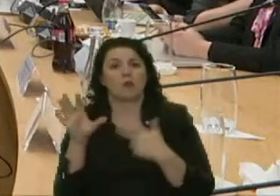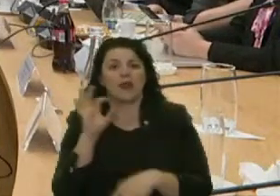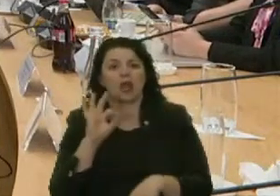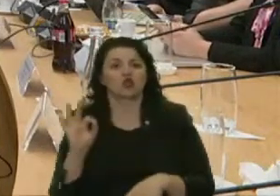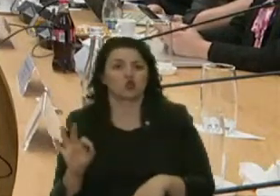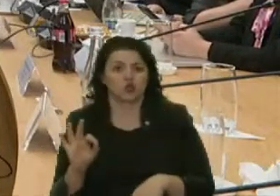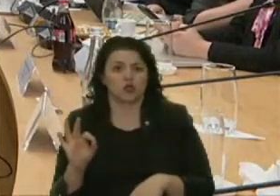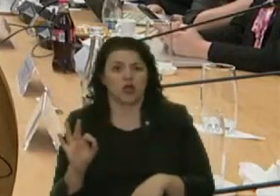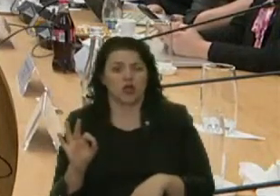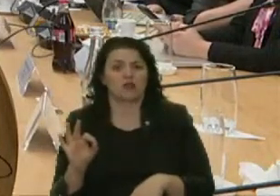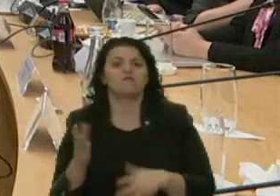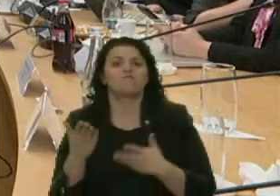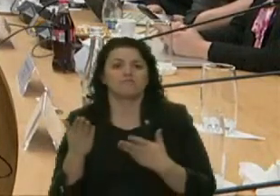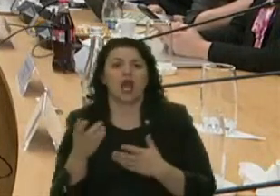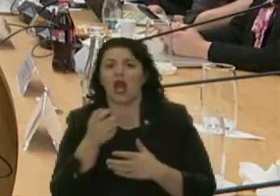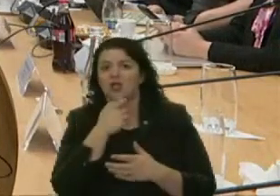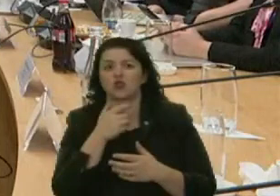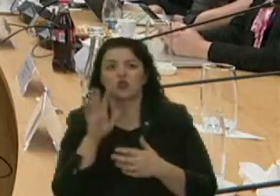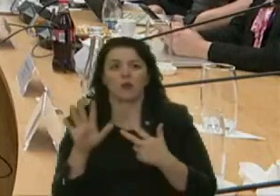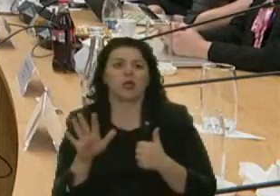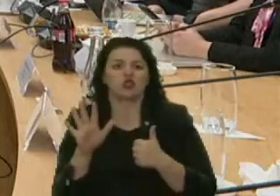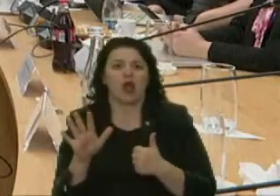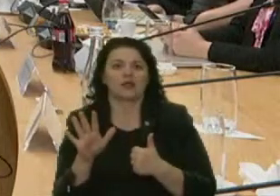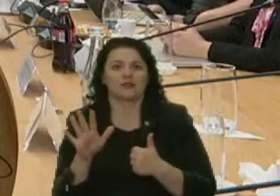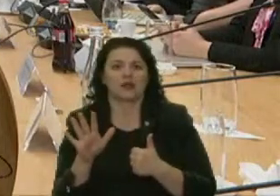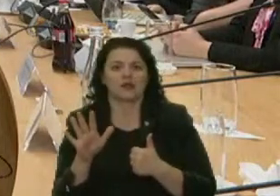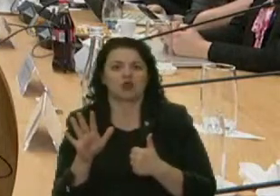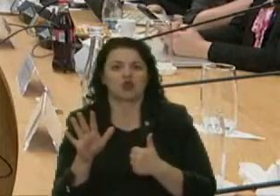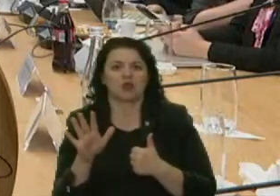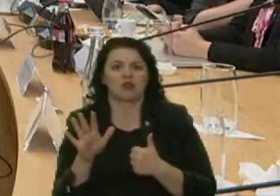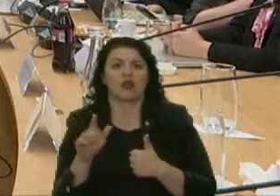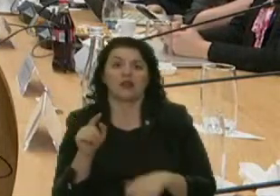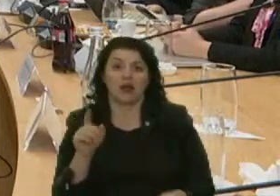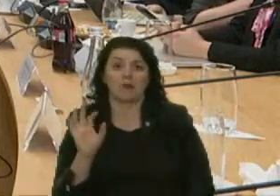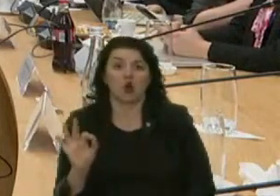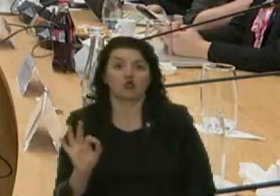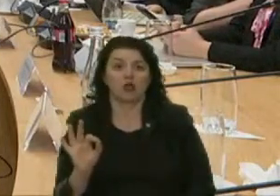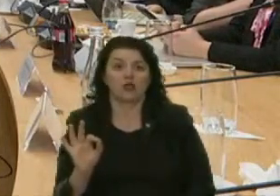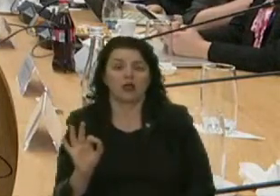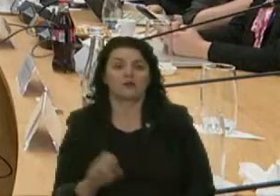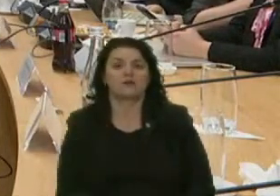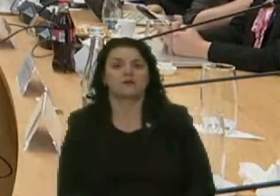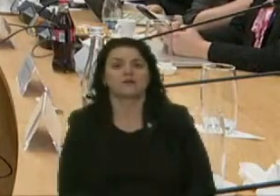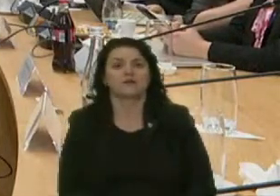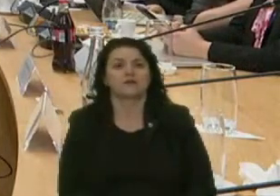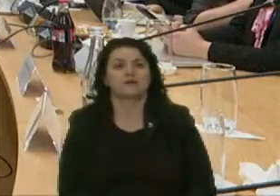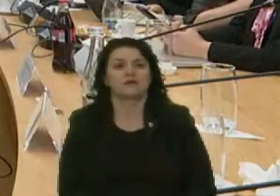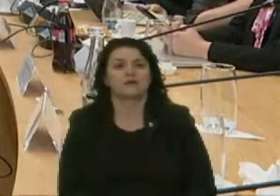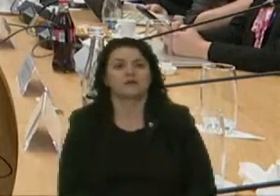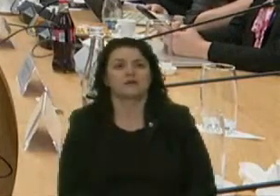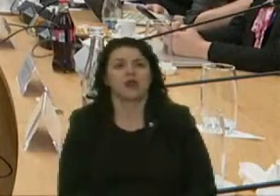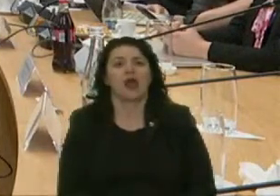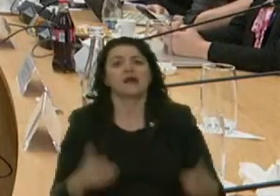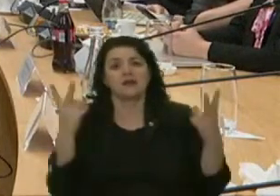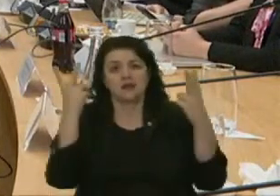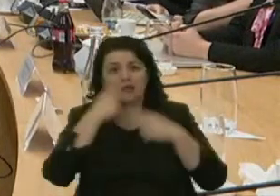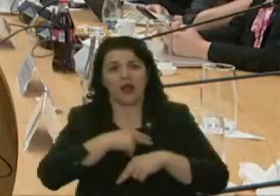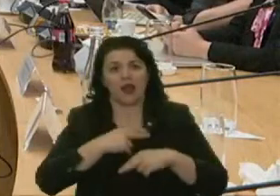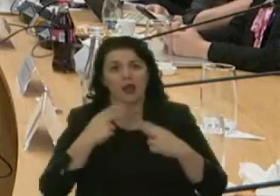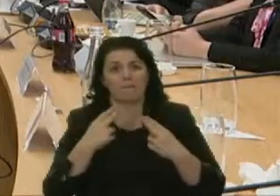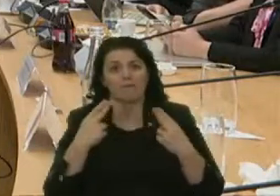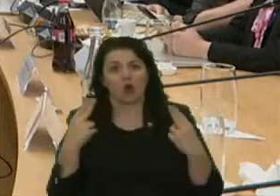procente aferente tot anului 2016 acestea s procentele și acum pentru că înțeleg